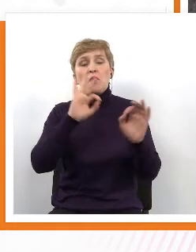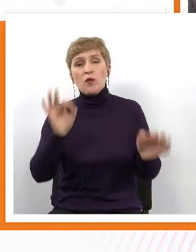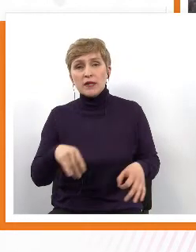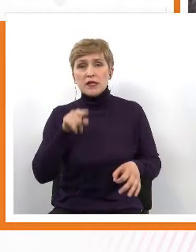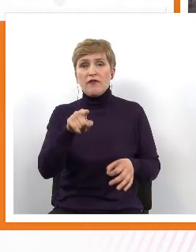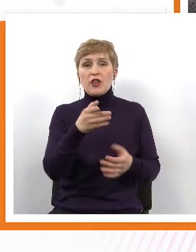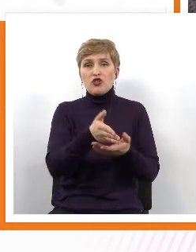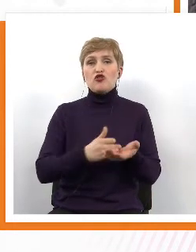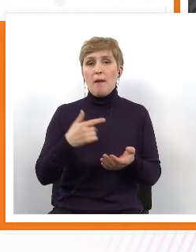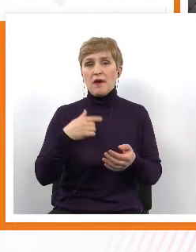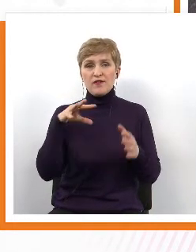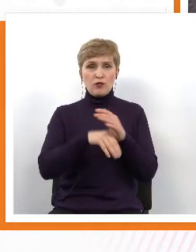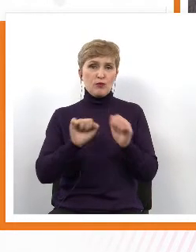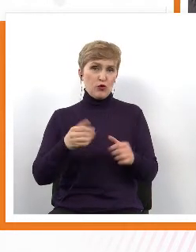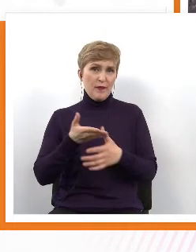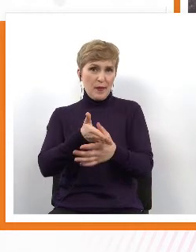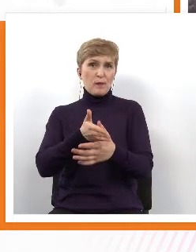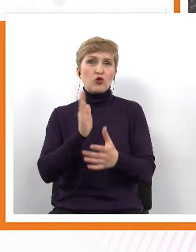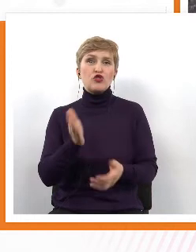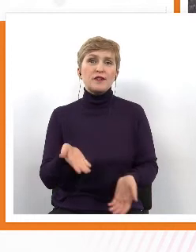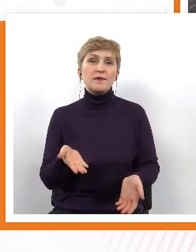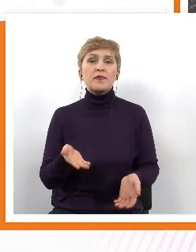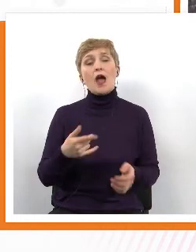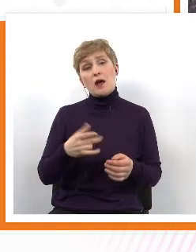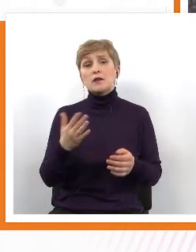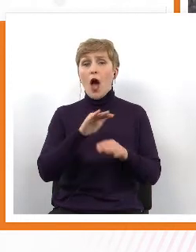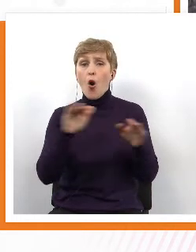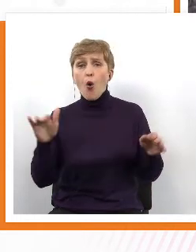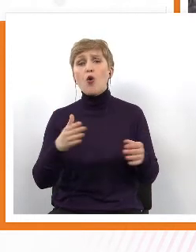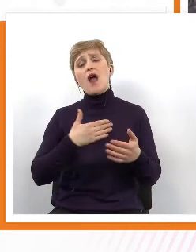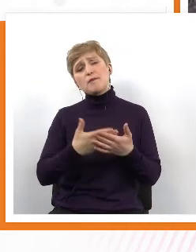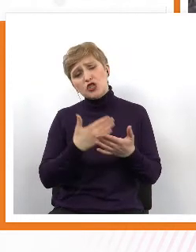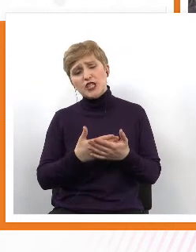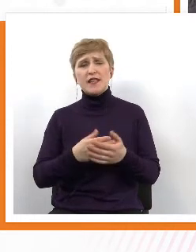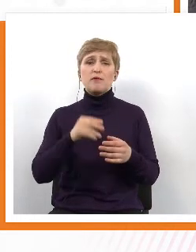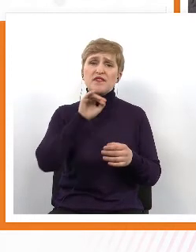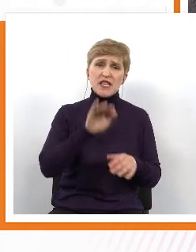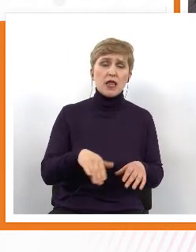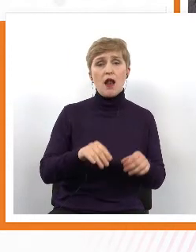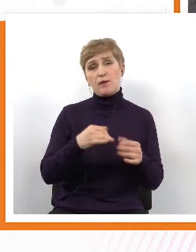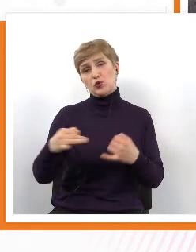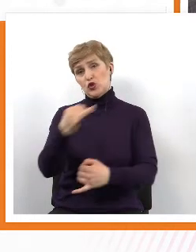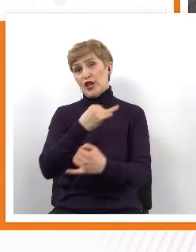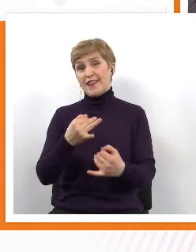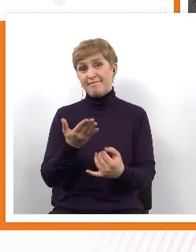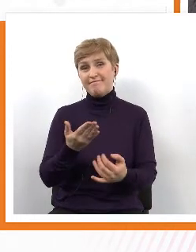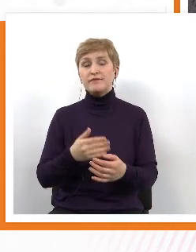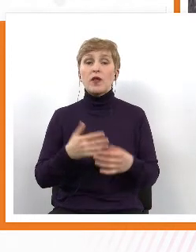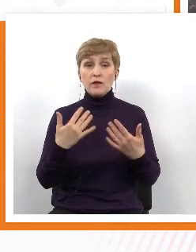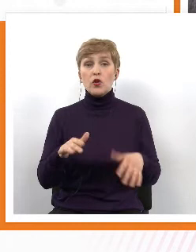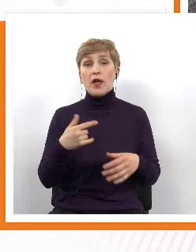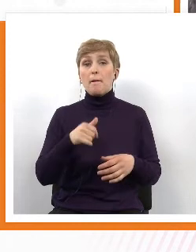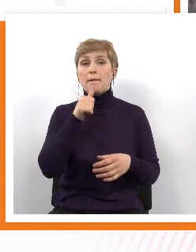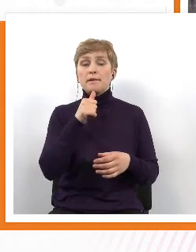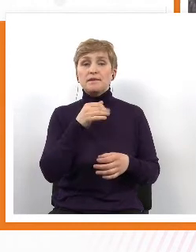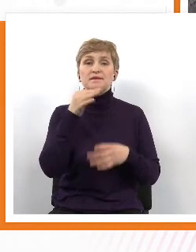этой части, мы в том числе сможем вам помочь. Ну, опять же, на уровне там общественно-профессионального обсуждения. Вот, собственно, все. Я попытался